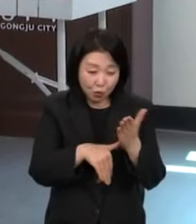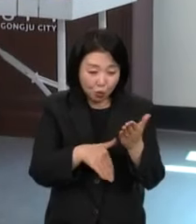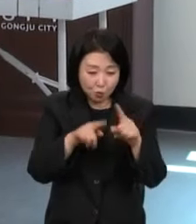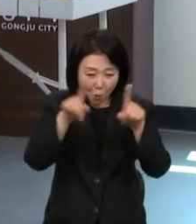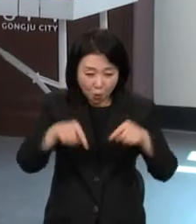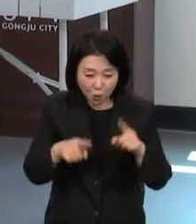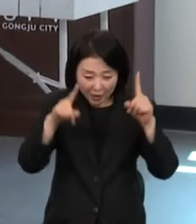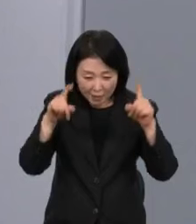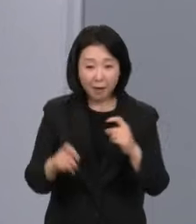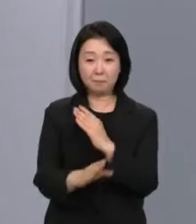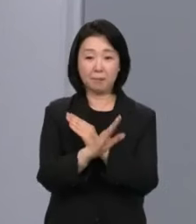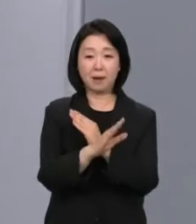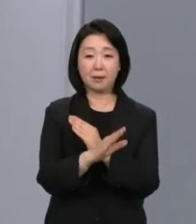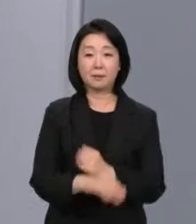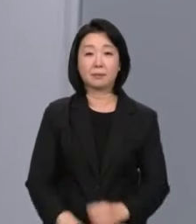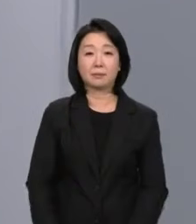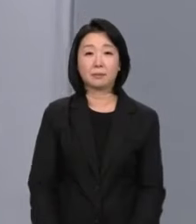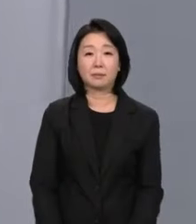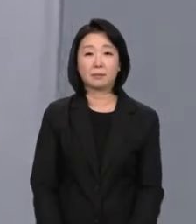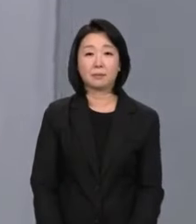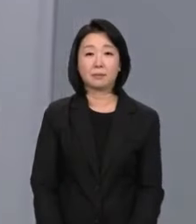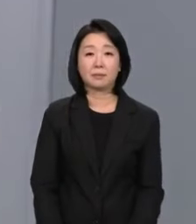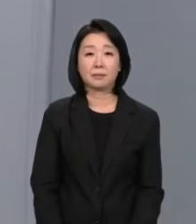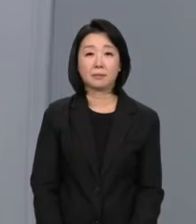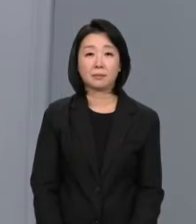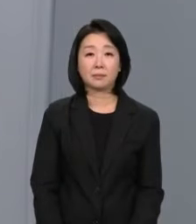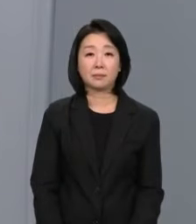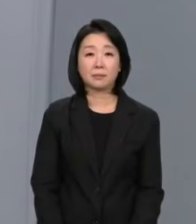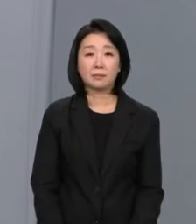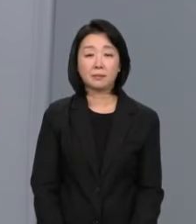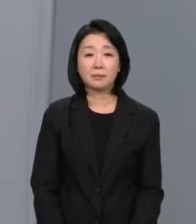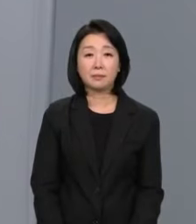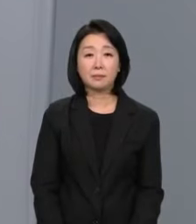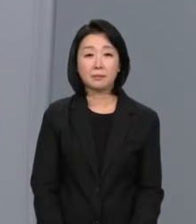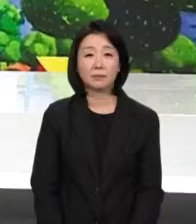것은 금지되어 있습니다. JTBC 최규진입니다.